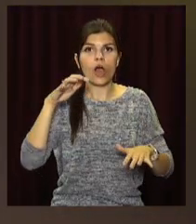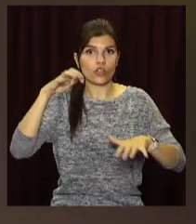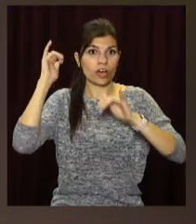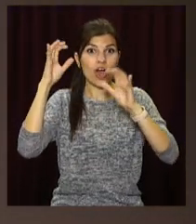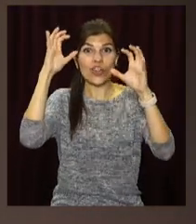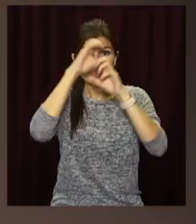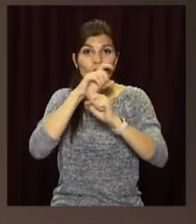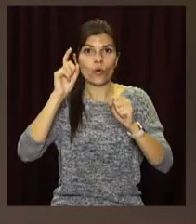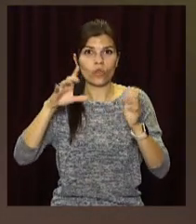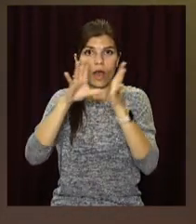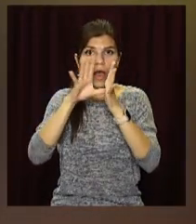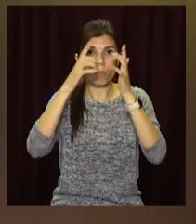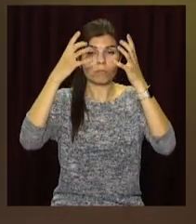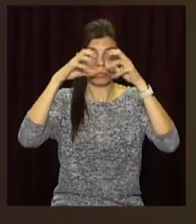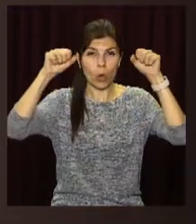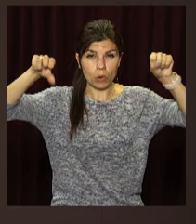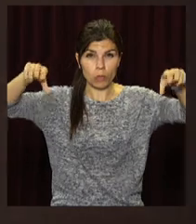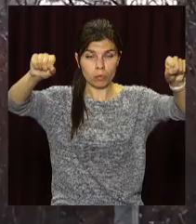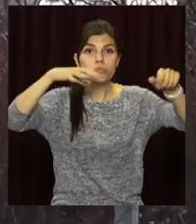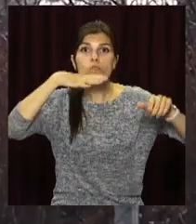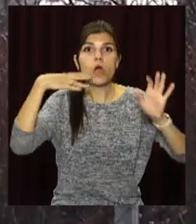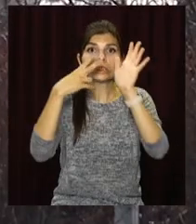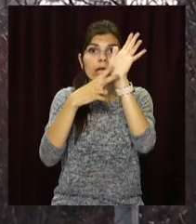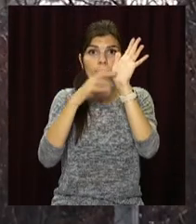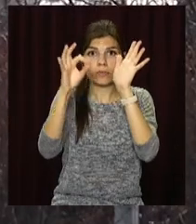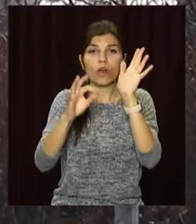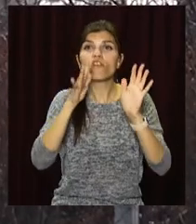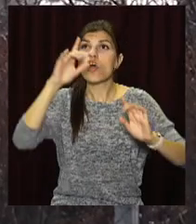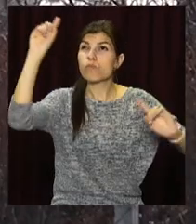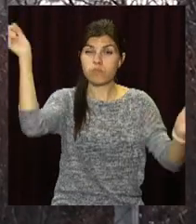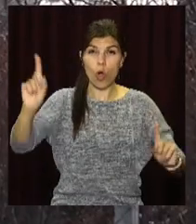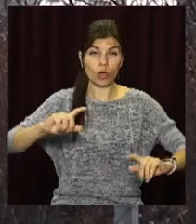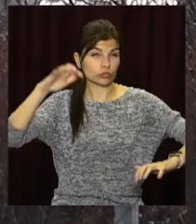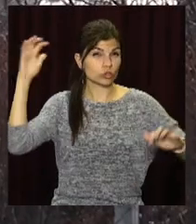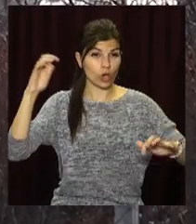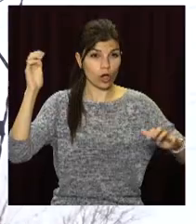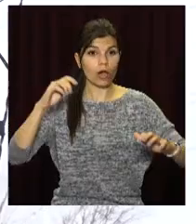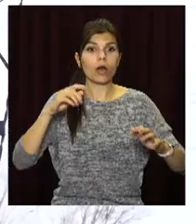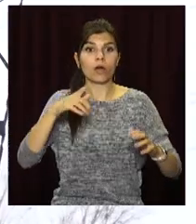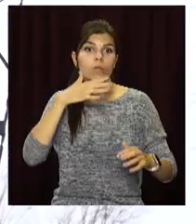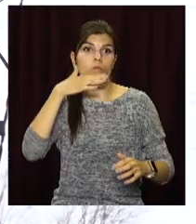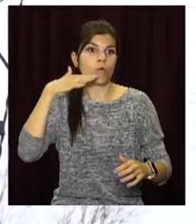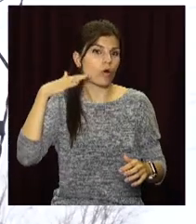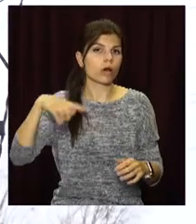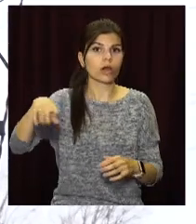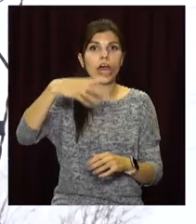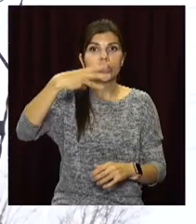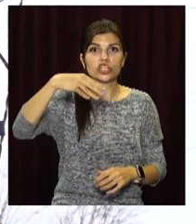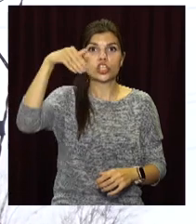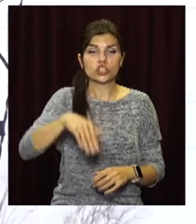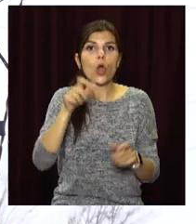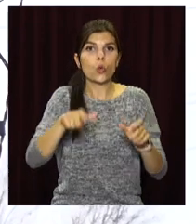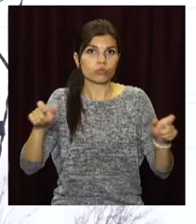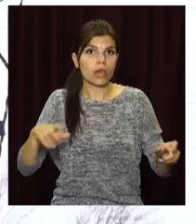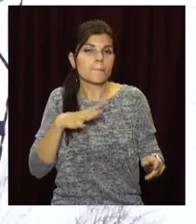ніч знеструмила понад 70 населених пунктів. Під час грози без електропостачання залишалося більш ніж 30 тисяч